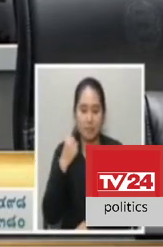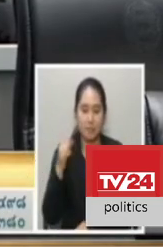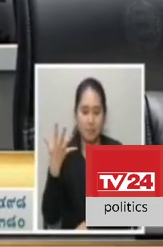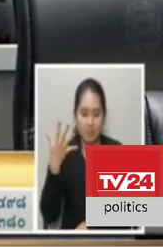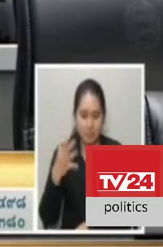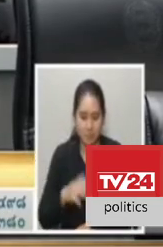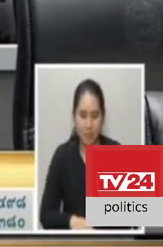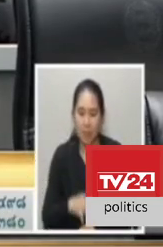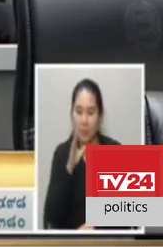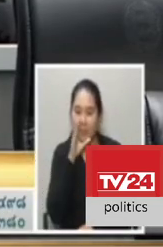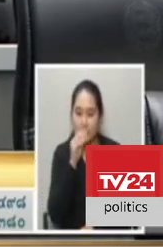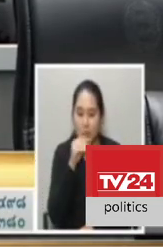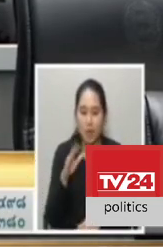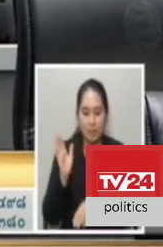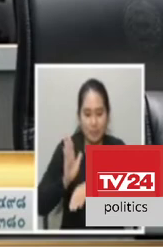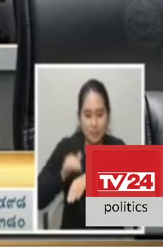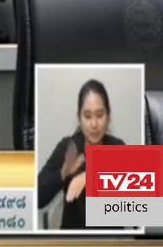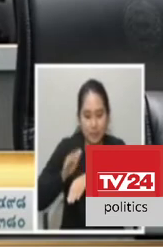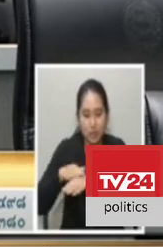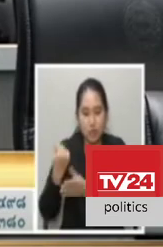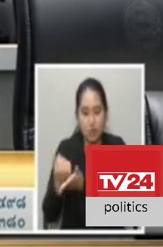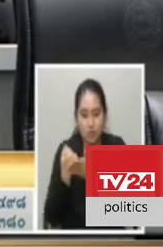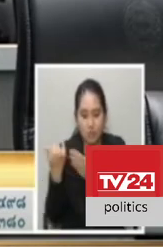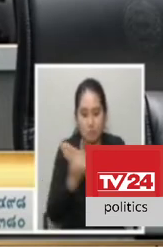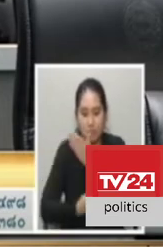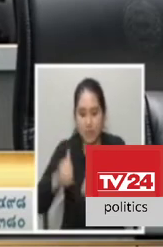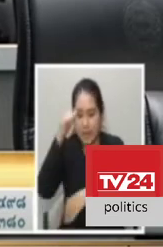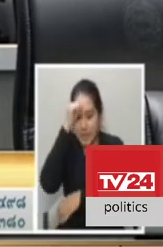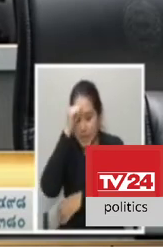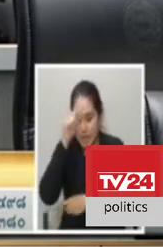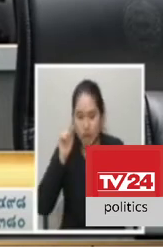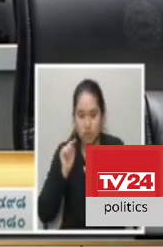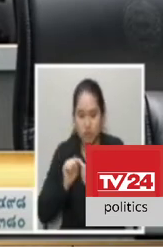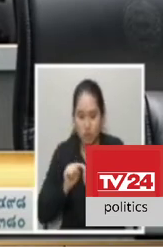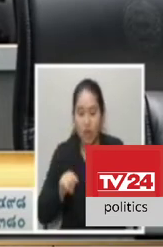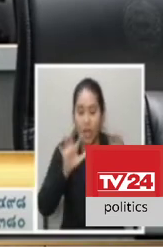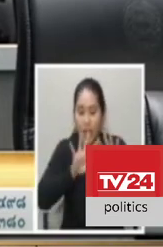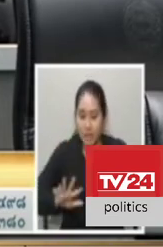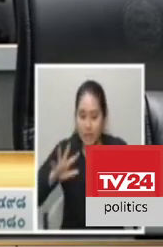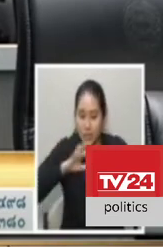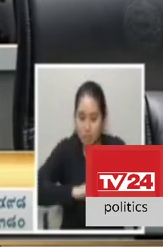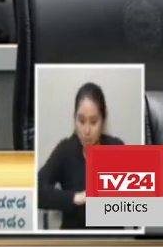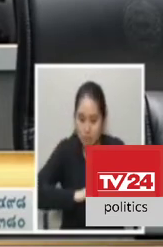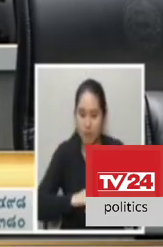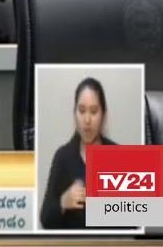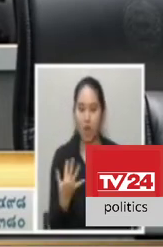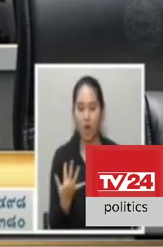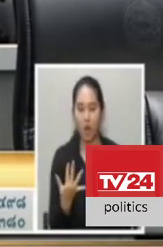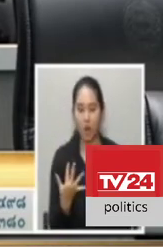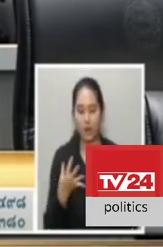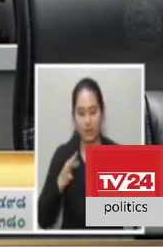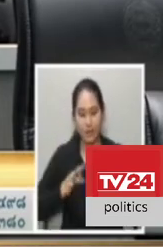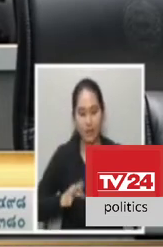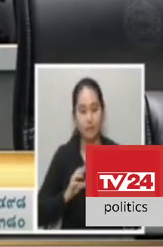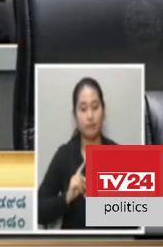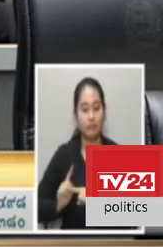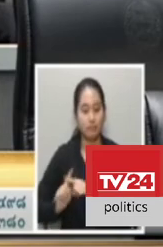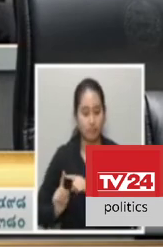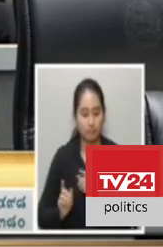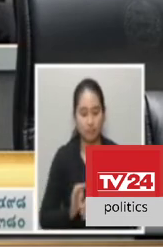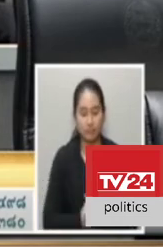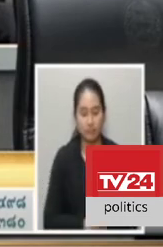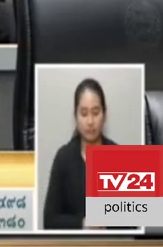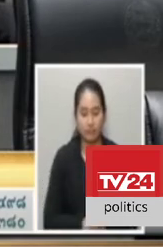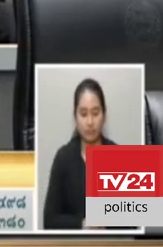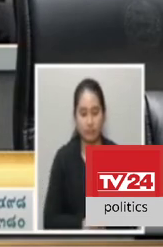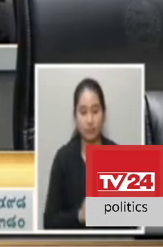โน้มน้าวให้ประเทศอินเดียซึ่งเป็นประเทศคู่เจรจาสำคัญของอาเซียนและไทยให้ชะลอการตัดสินใจออกไปและที่สำคั